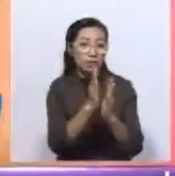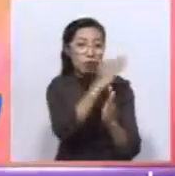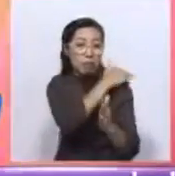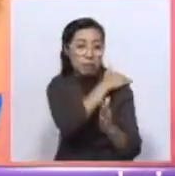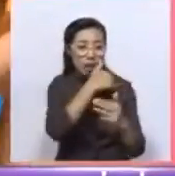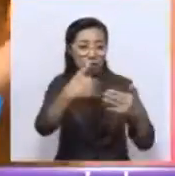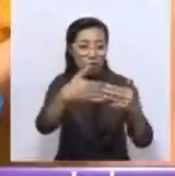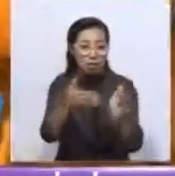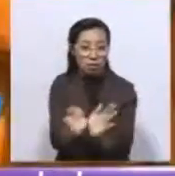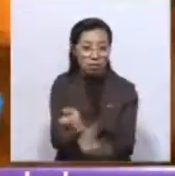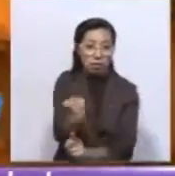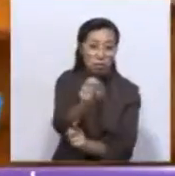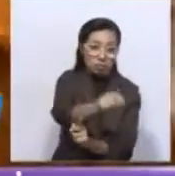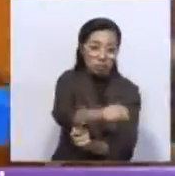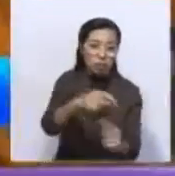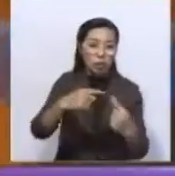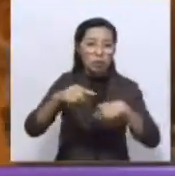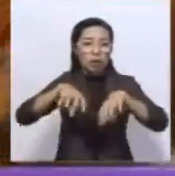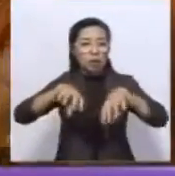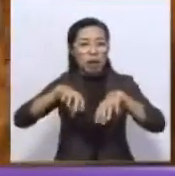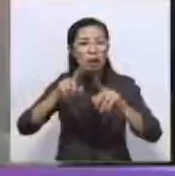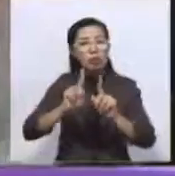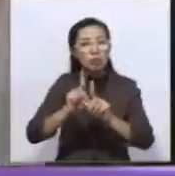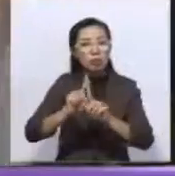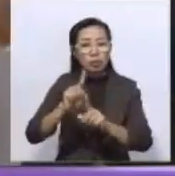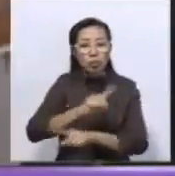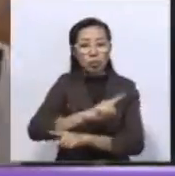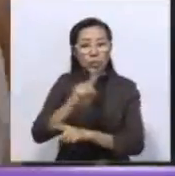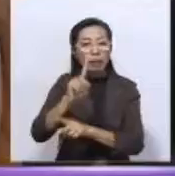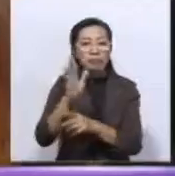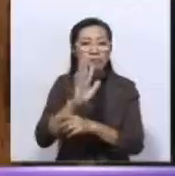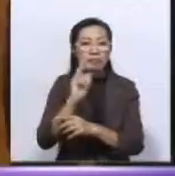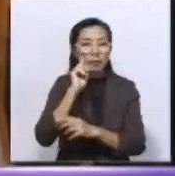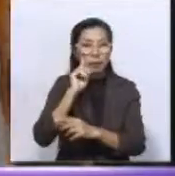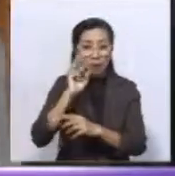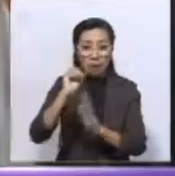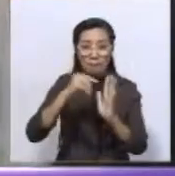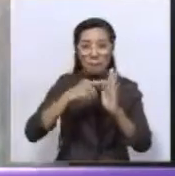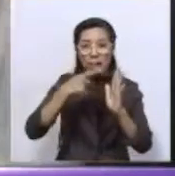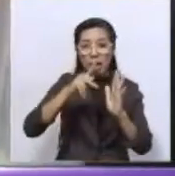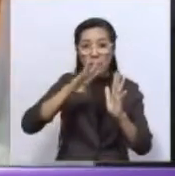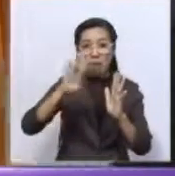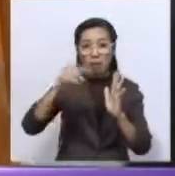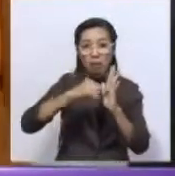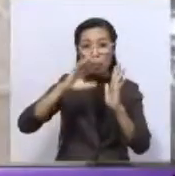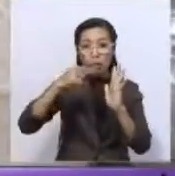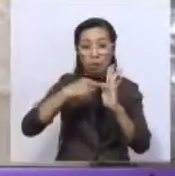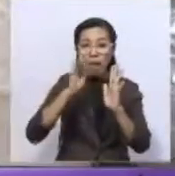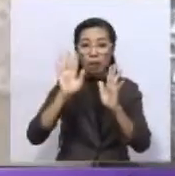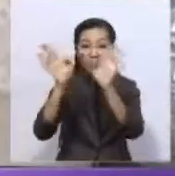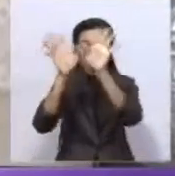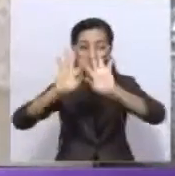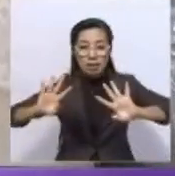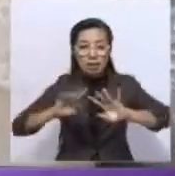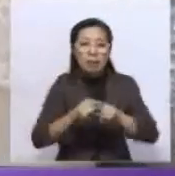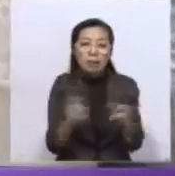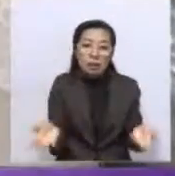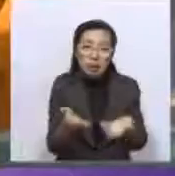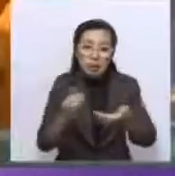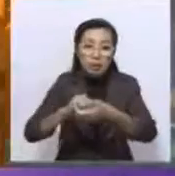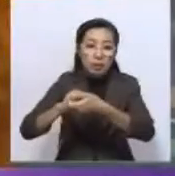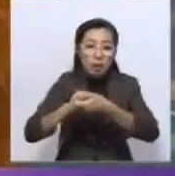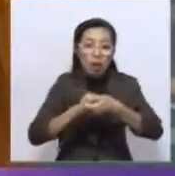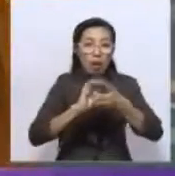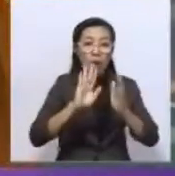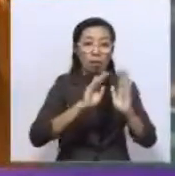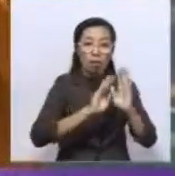แห้งซึ่งจัดขึ้นภายใต้งานเทศกาลมาฆบูชาอาเซียนเพื่อส่งเสริมความสัมพันธไมตรีกับประเทศอาเซียนระหว่